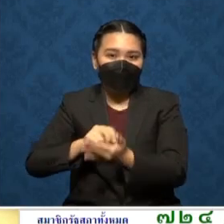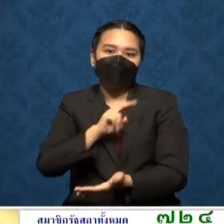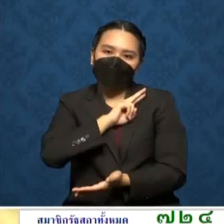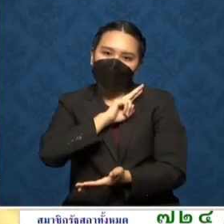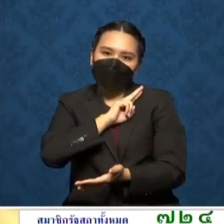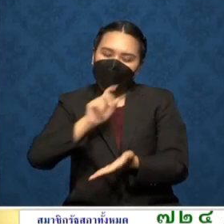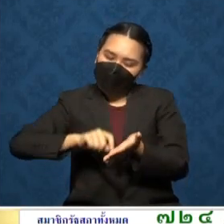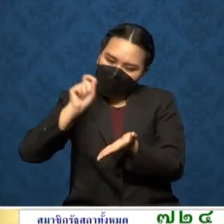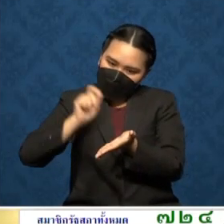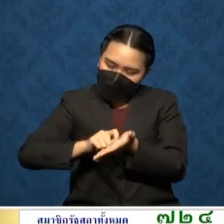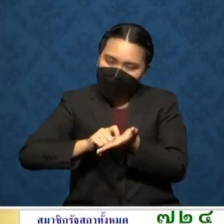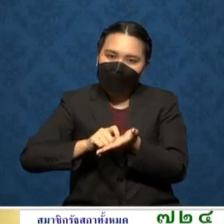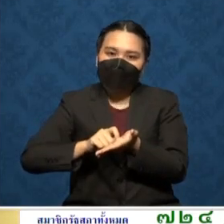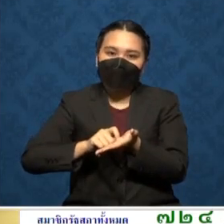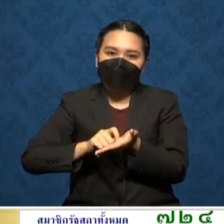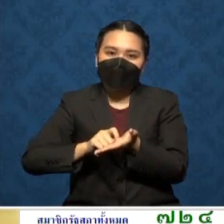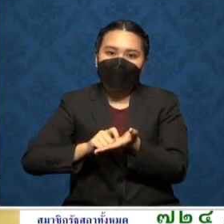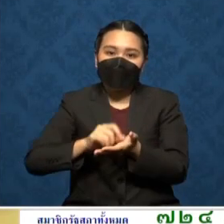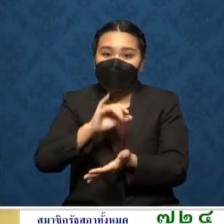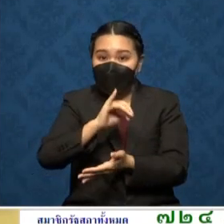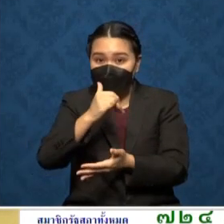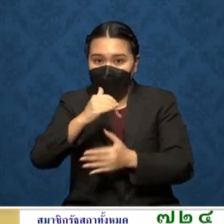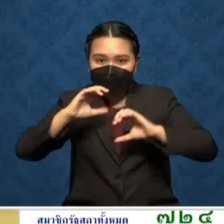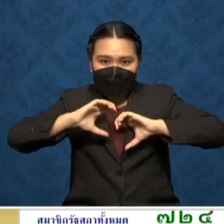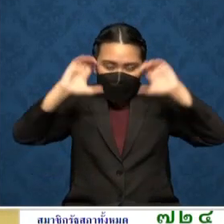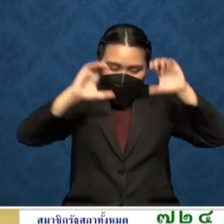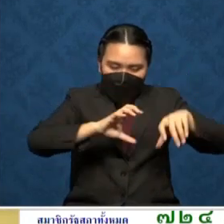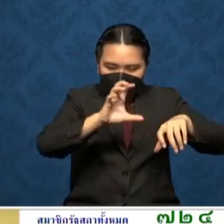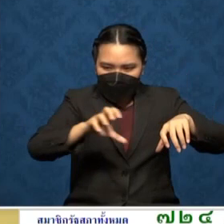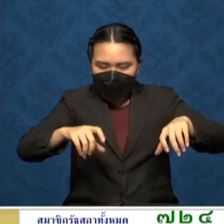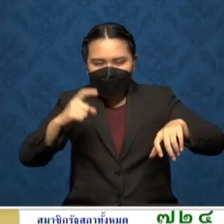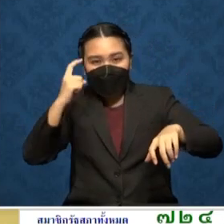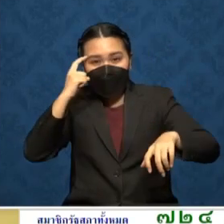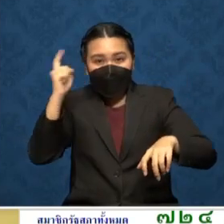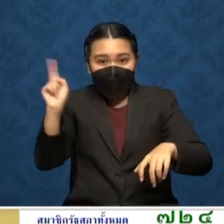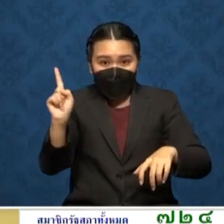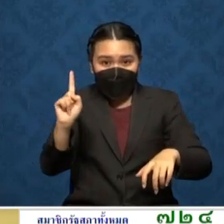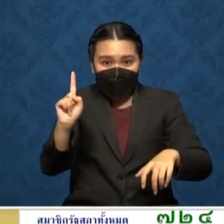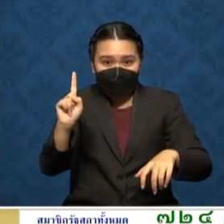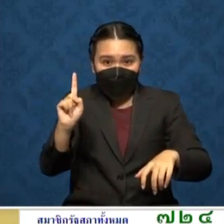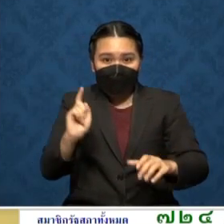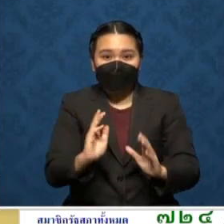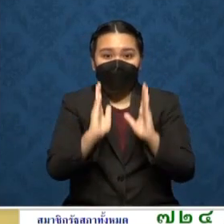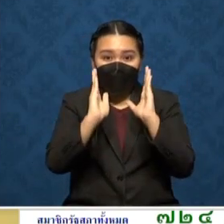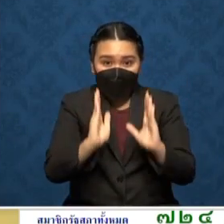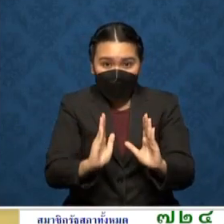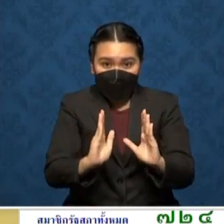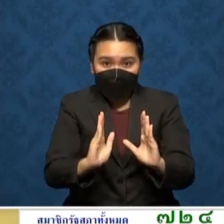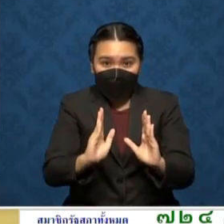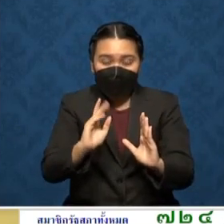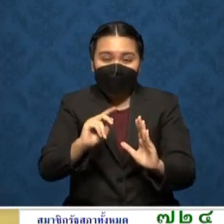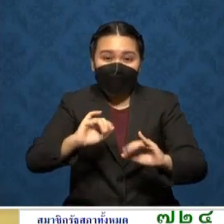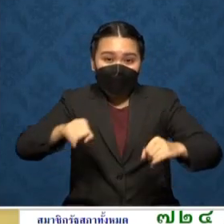องซ้ำร้ายกว่านั้นคือบางส่วนราชการตีความเลยไปถึงว่าเจ้าตัวจะต้องมาปรากฏแล้วเซ็น